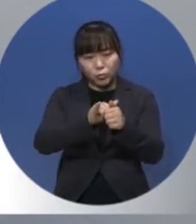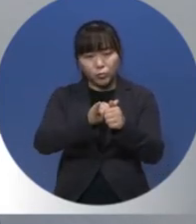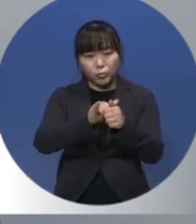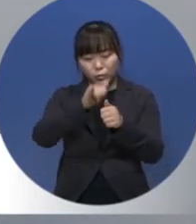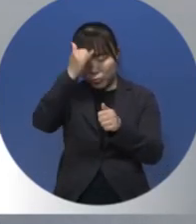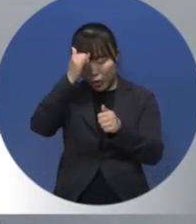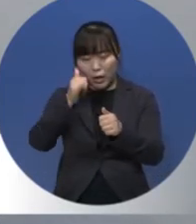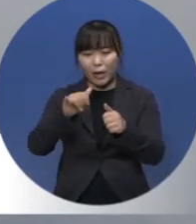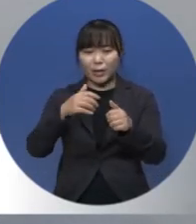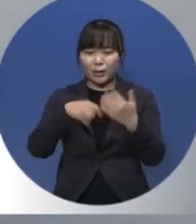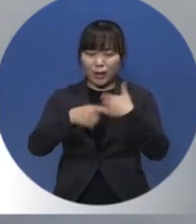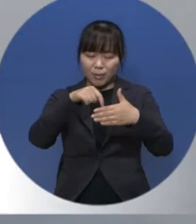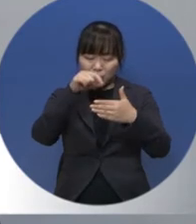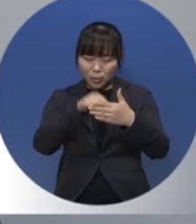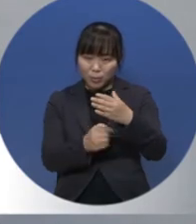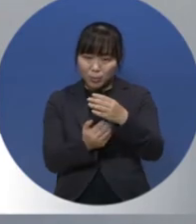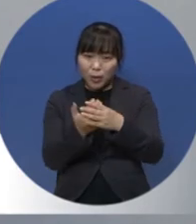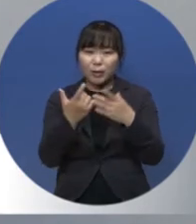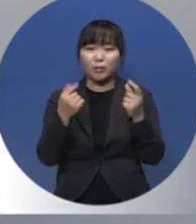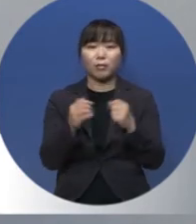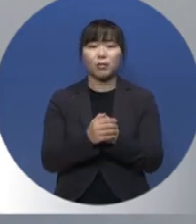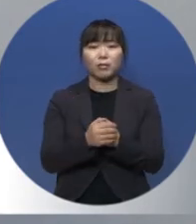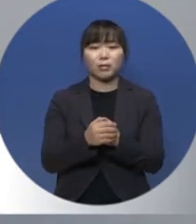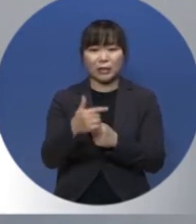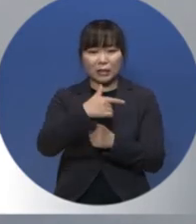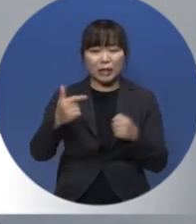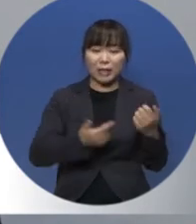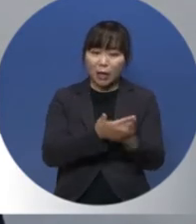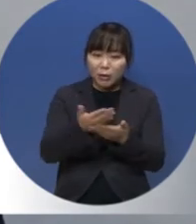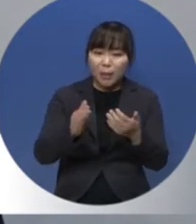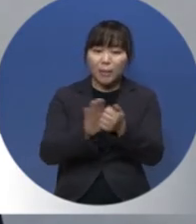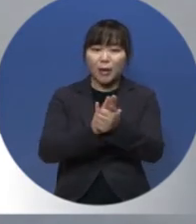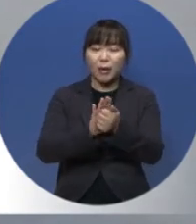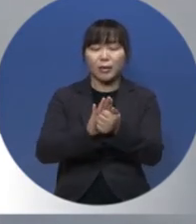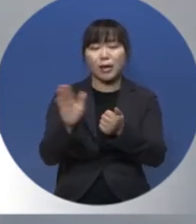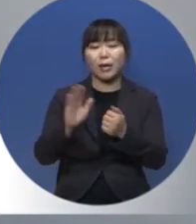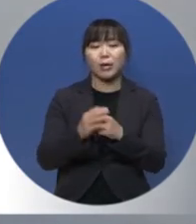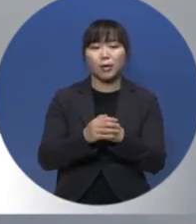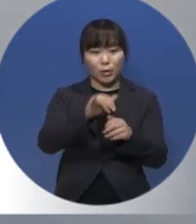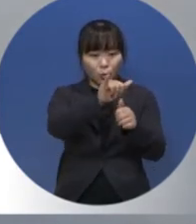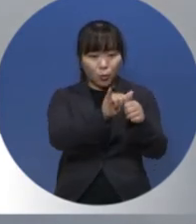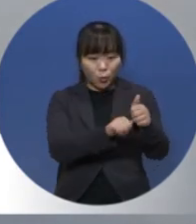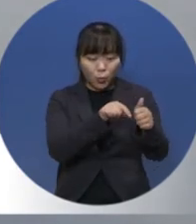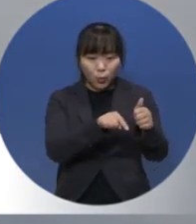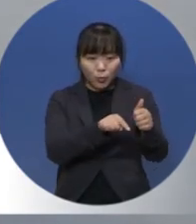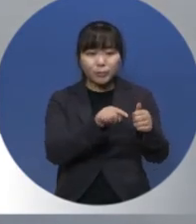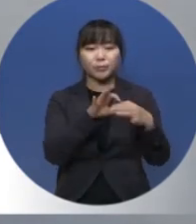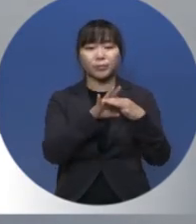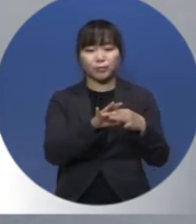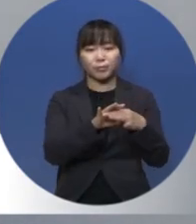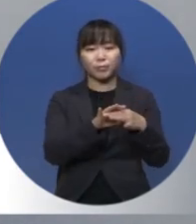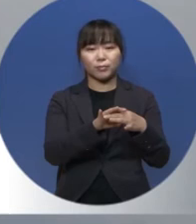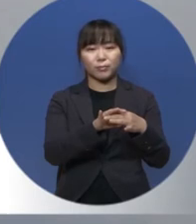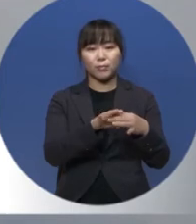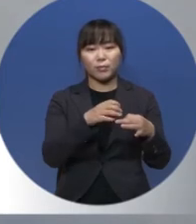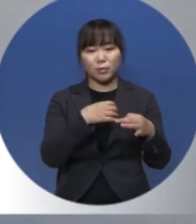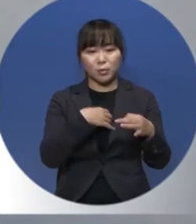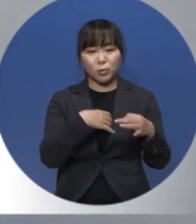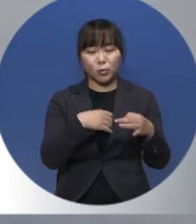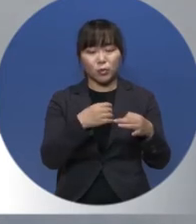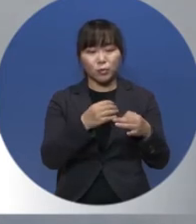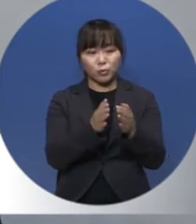이렇게 싹이 트는 것 같아요. 뭐 거창하게 나눈다, 뭐 배려한다 이런 것보다. 그래서 효라는 것이 저한테도 싹 트게